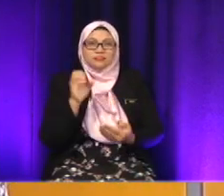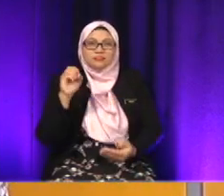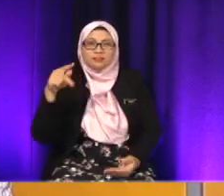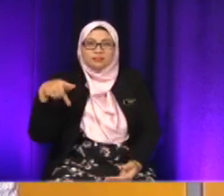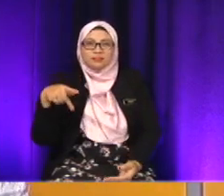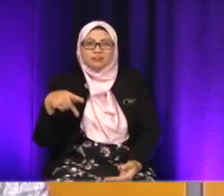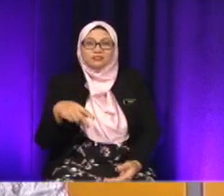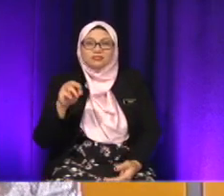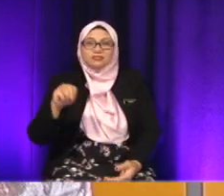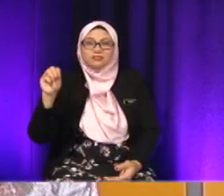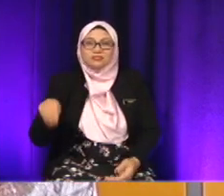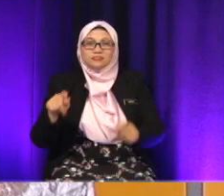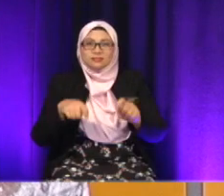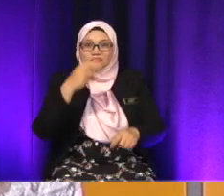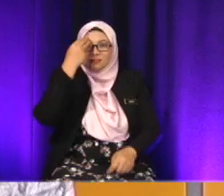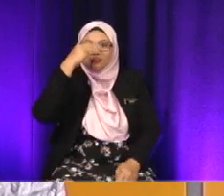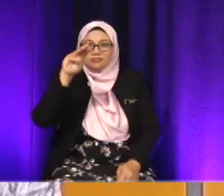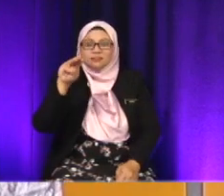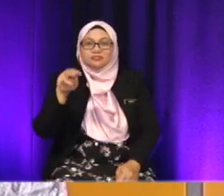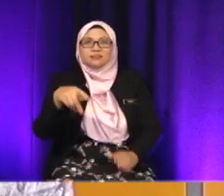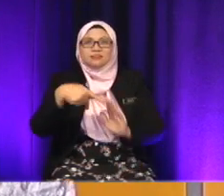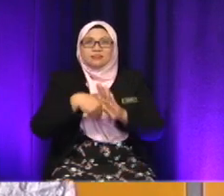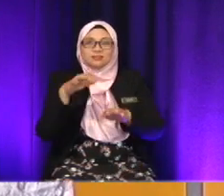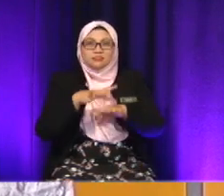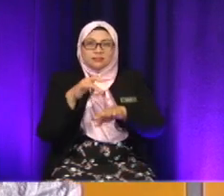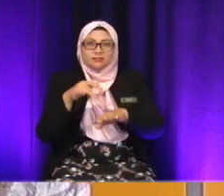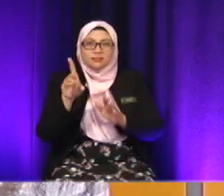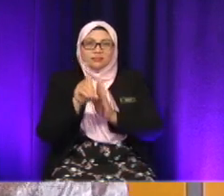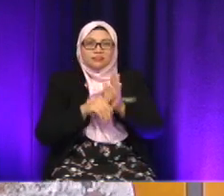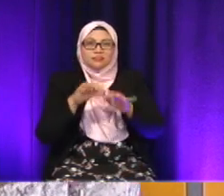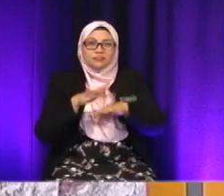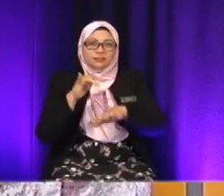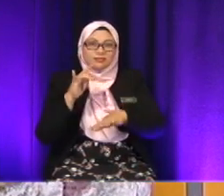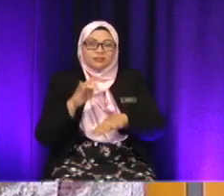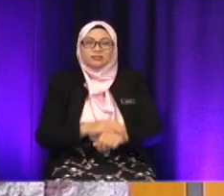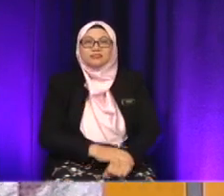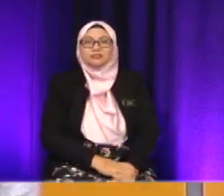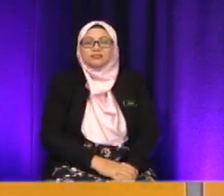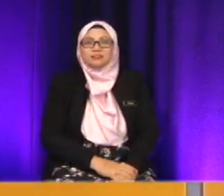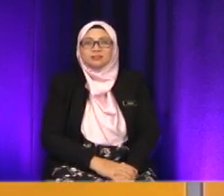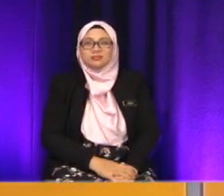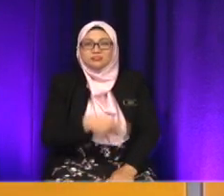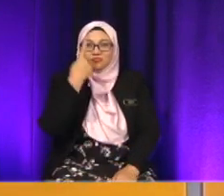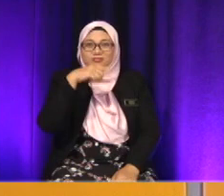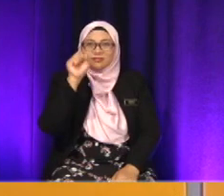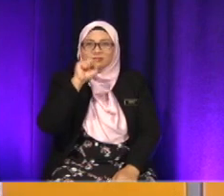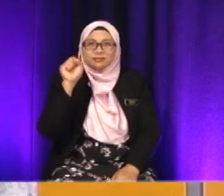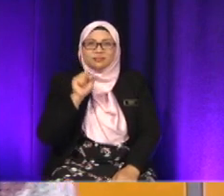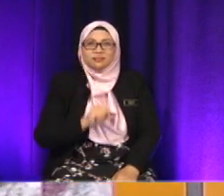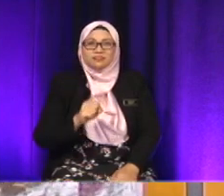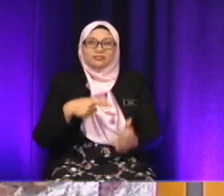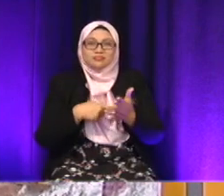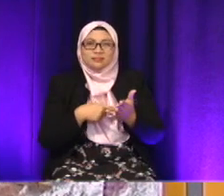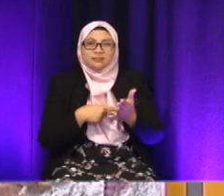tentang pemanggil dipanggil murid-murid punya data flu Oke so untuk soal yang ini